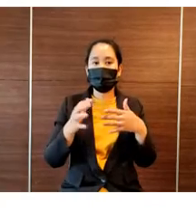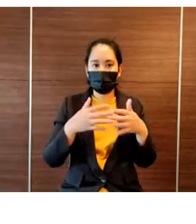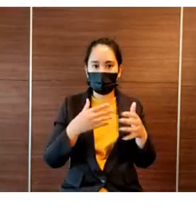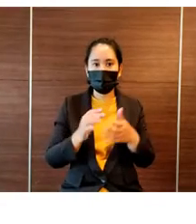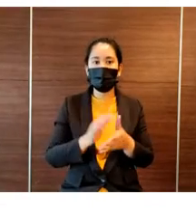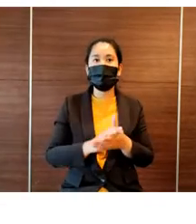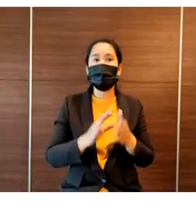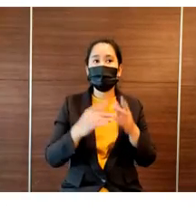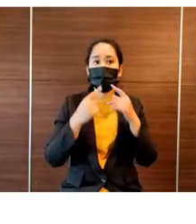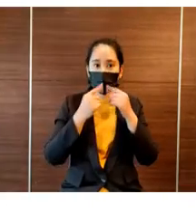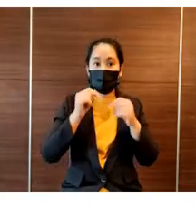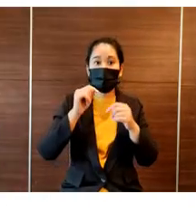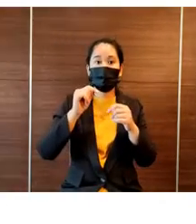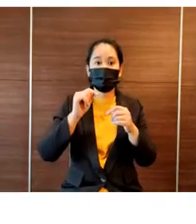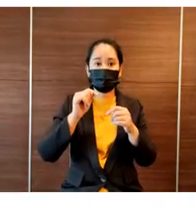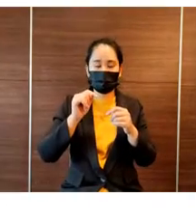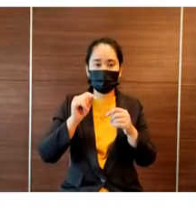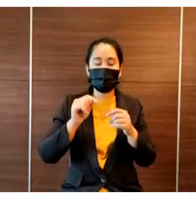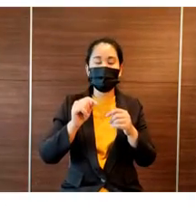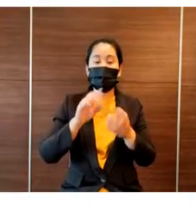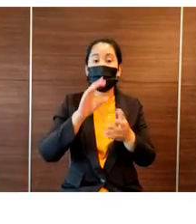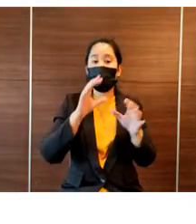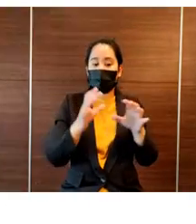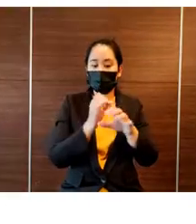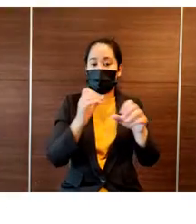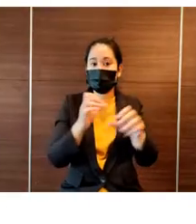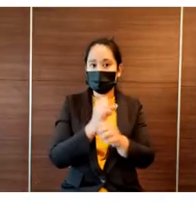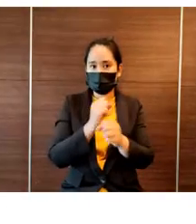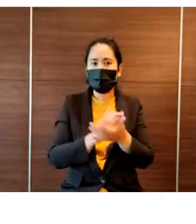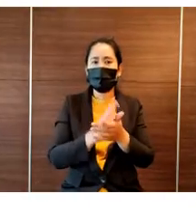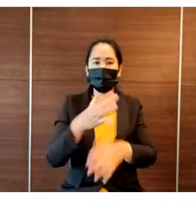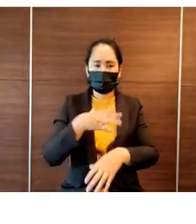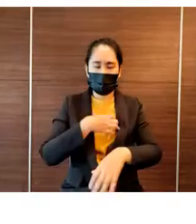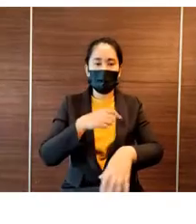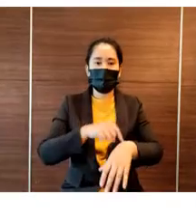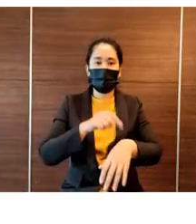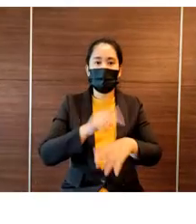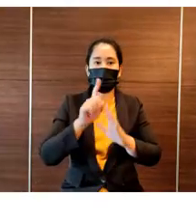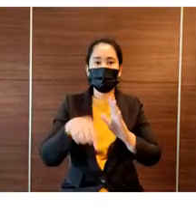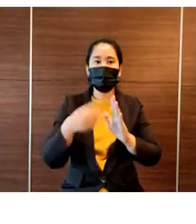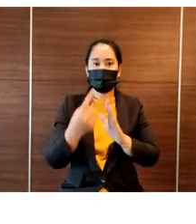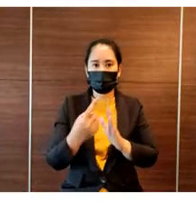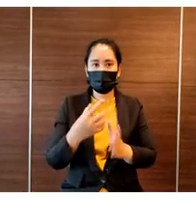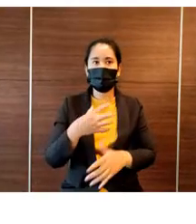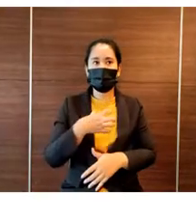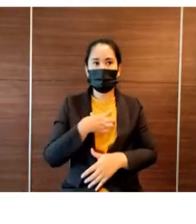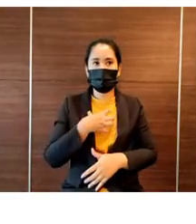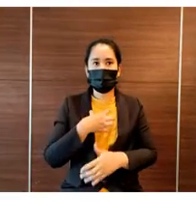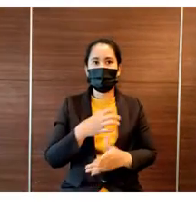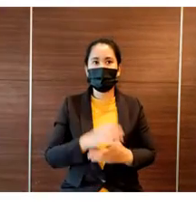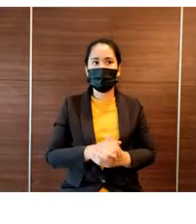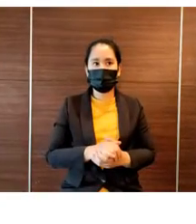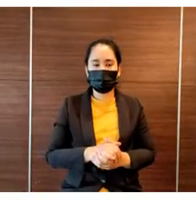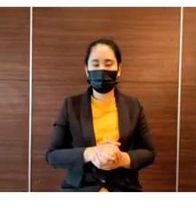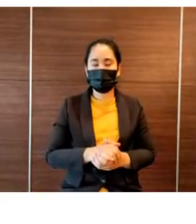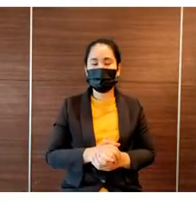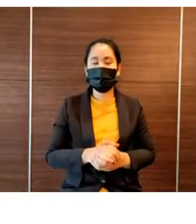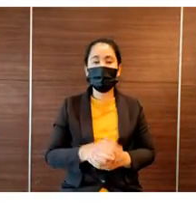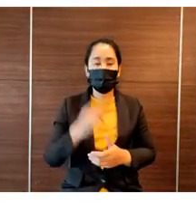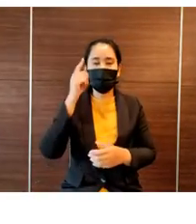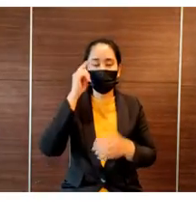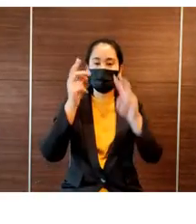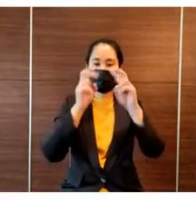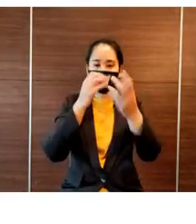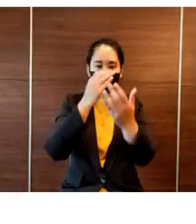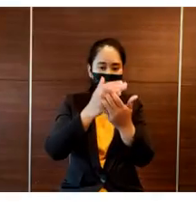ช่องว่างก่อนแล้วตอบพี่ทิศ ค่ะ แต่ว่าโอ้ช่องว่างอยากจะพูดสักชั่วโมงนึงอ่ะดร.ฟ้าบอกว่าให้เขียนมาเป็นหัวข้อแล้วพู